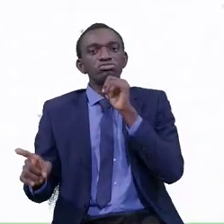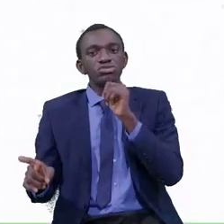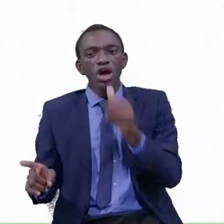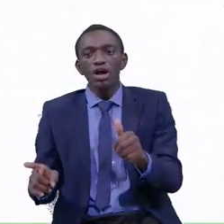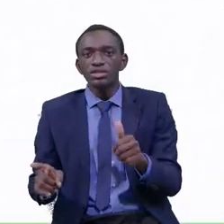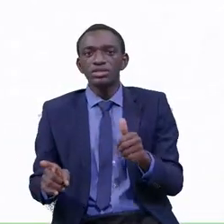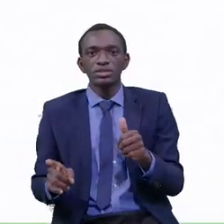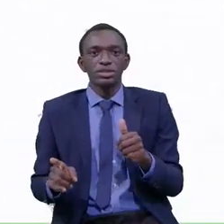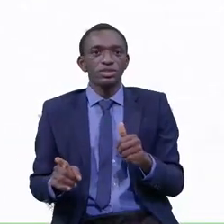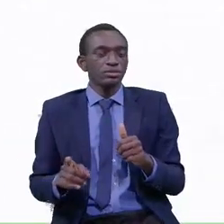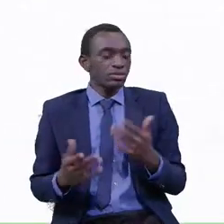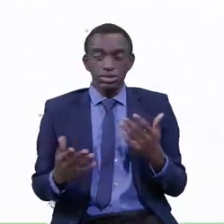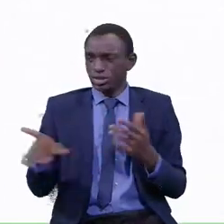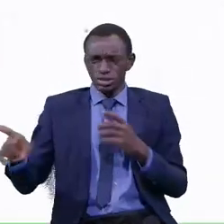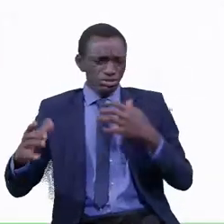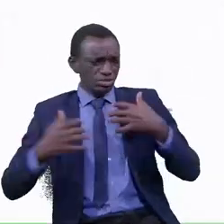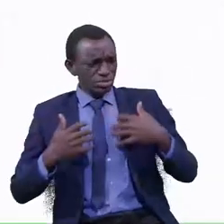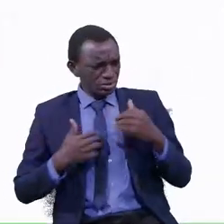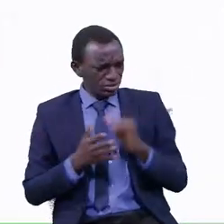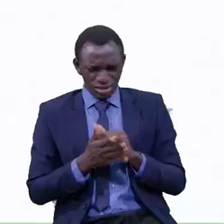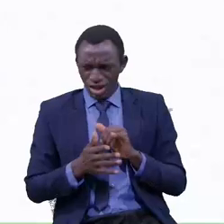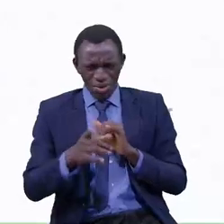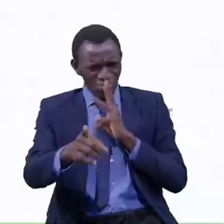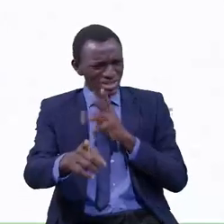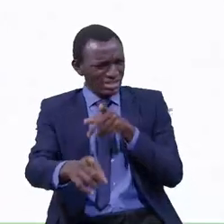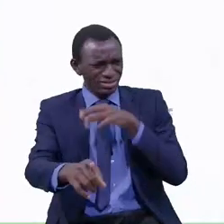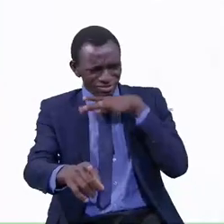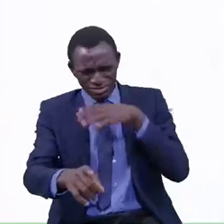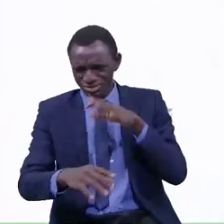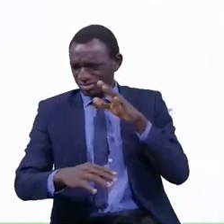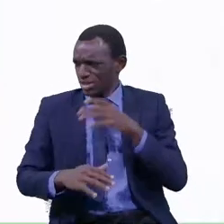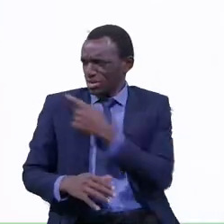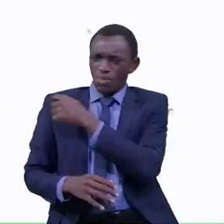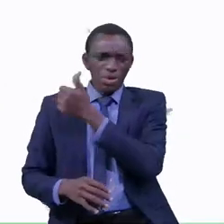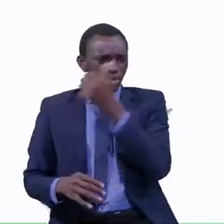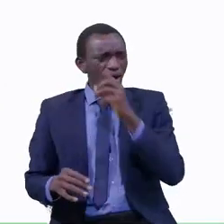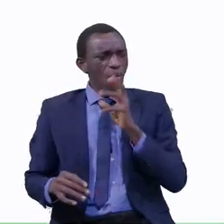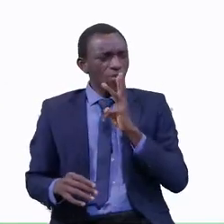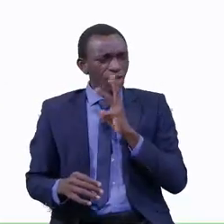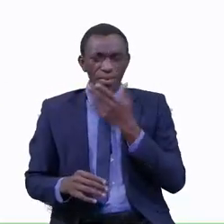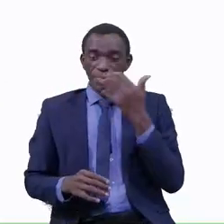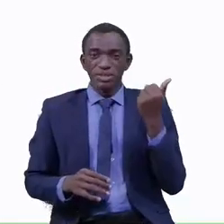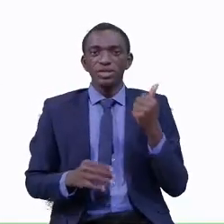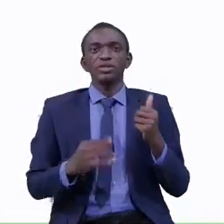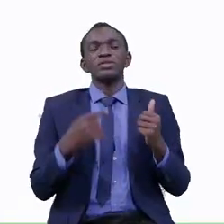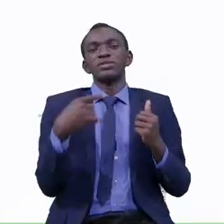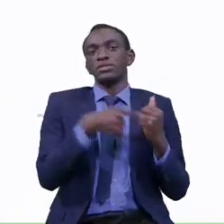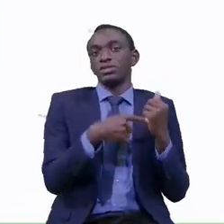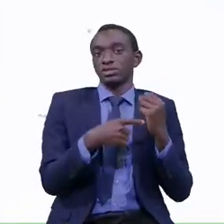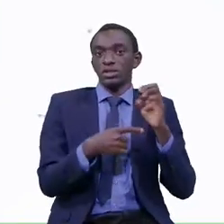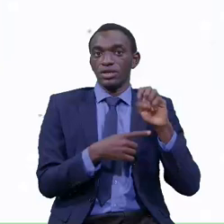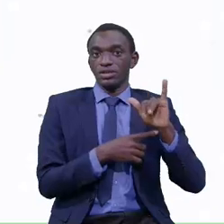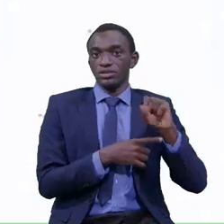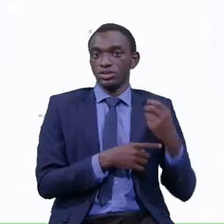n'y a pas, est-ce que les eaux de notre chien, nous ne sommes pas. L'homme avait donné la parole, et quand les gens ont plaidé